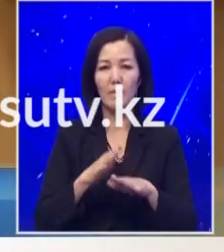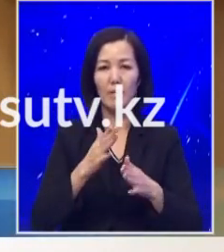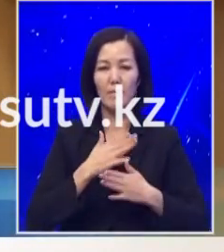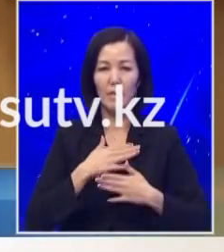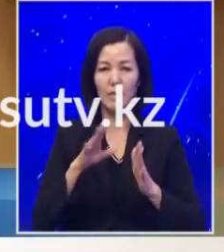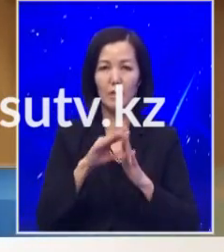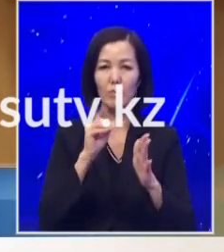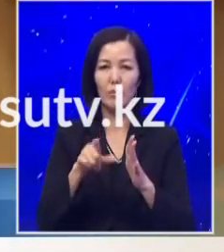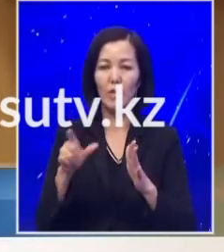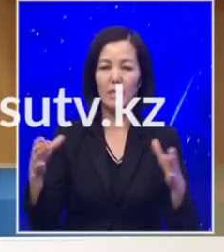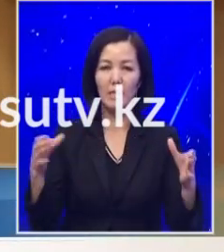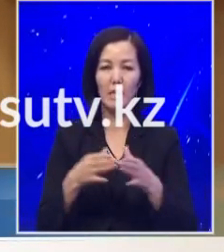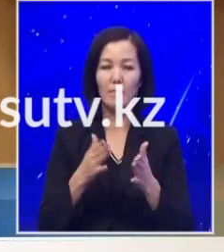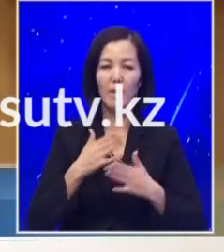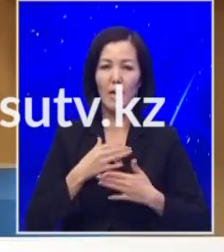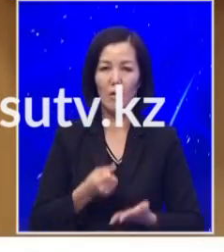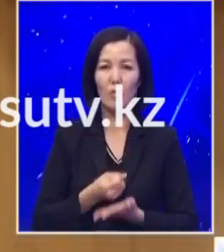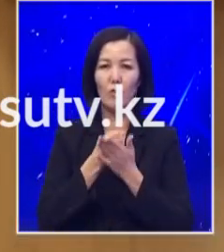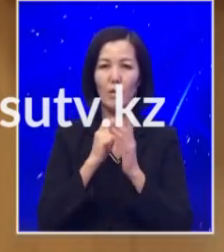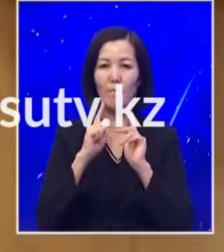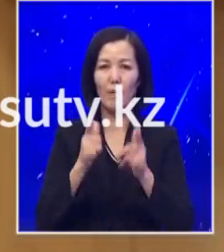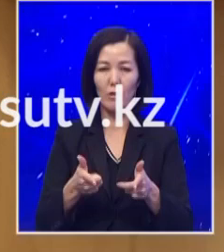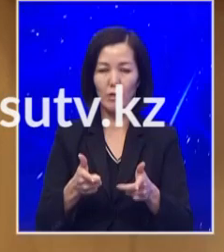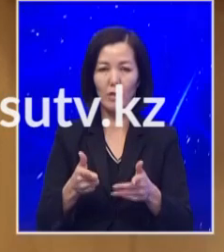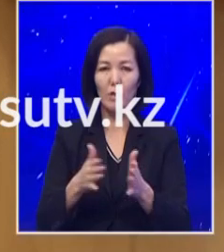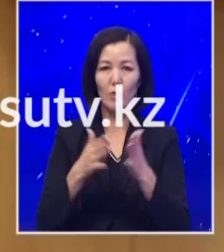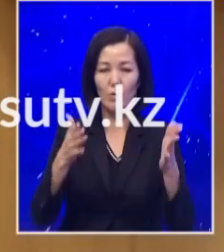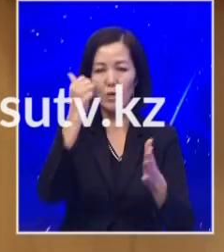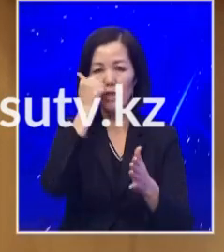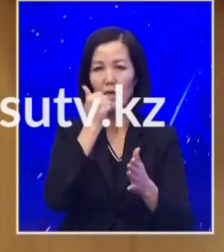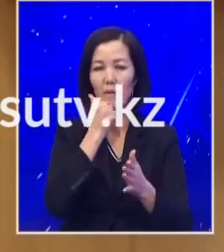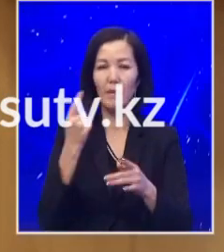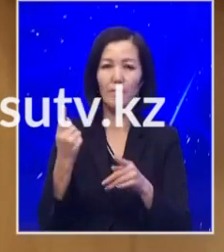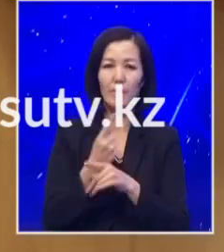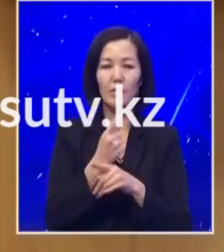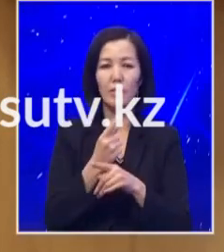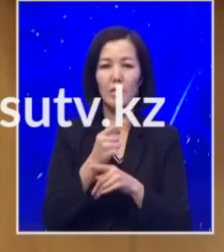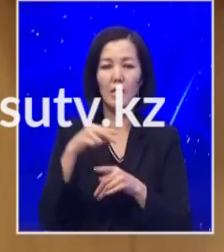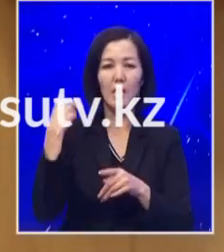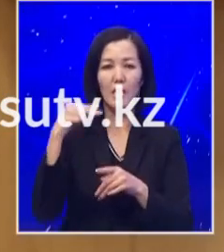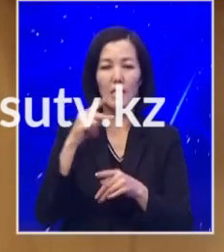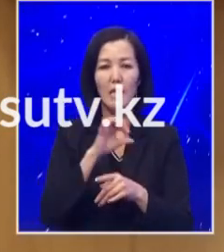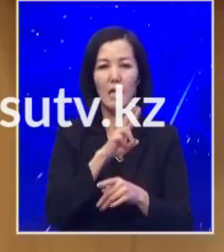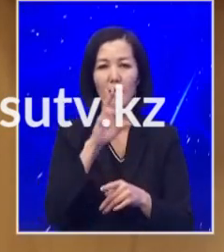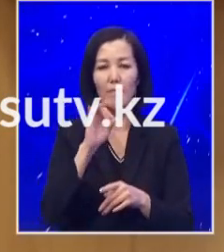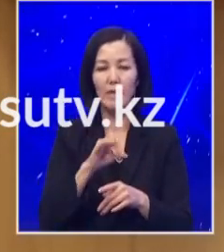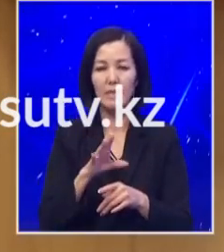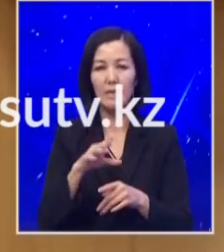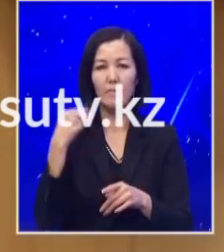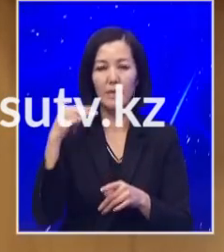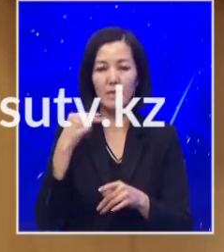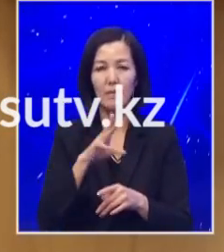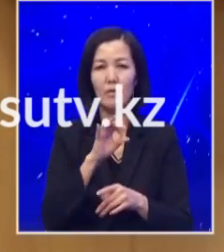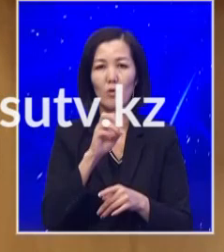осы күні қолдау көрсеткеніңіз үшін алғысым шексіз. Ең бірінші сол елбасы, президентіміз